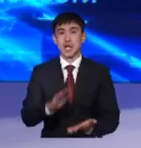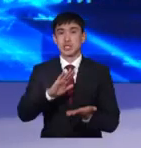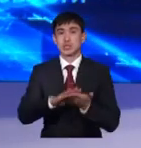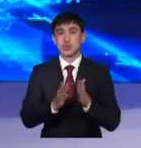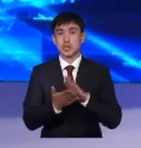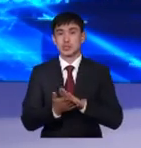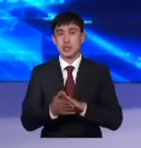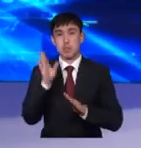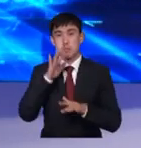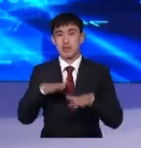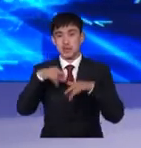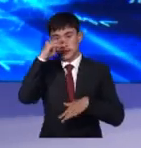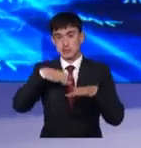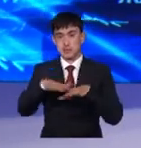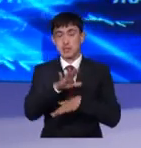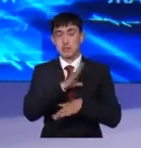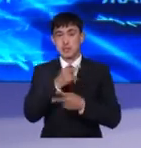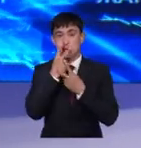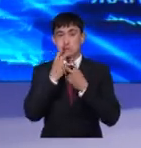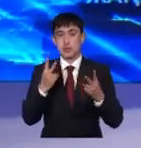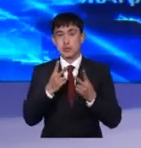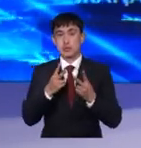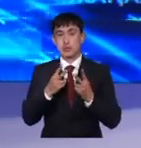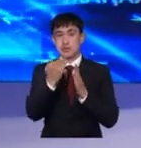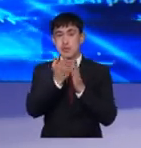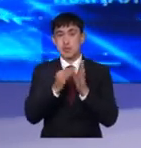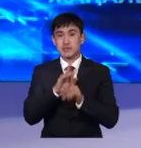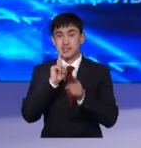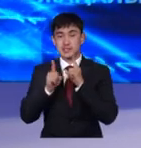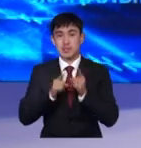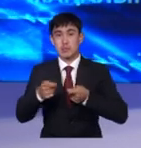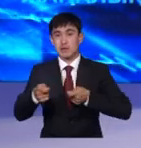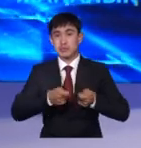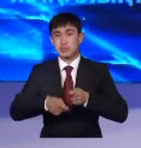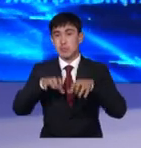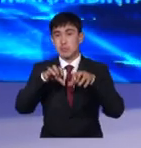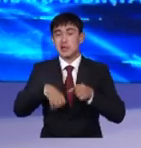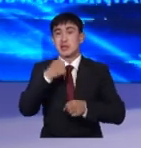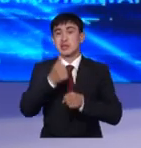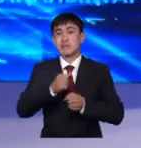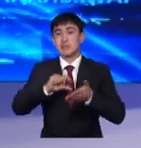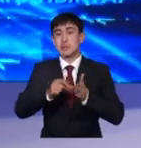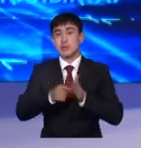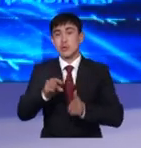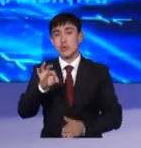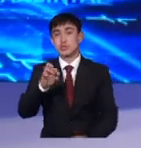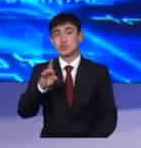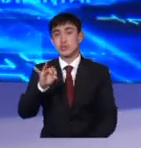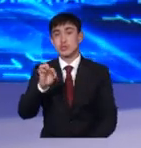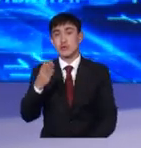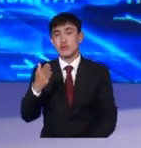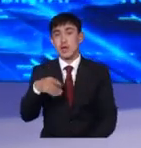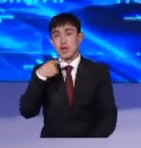Ситуация с паводками в Казахстане была рассмотрена вне повестки на заседании правительства под председательством главы Кабмина